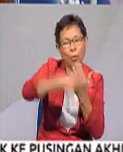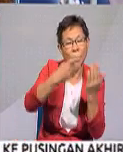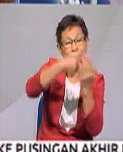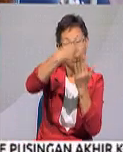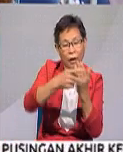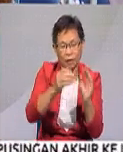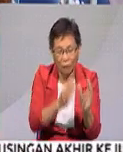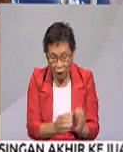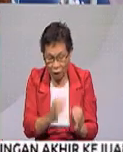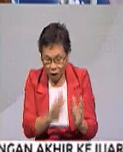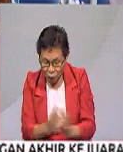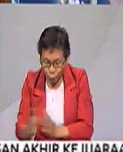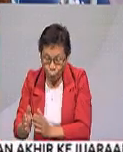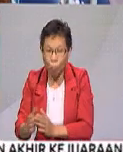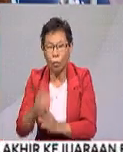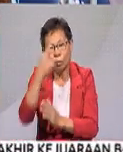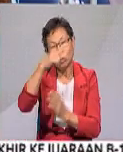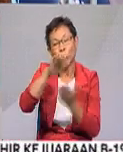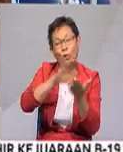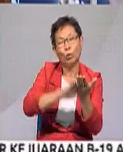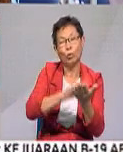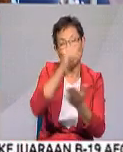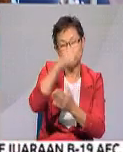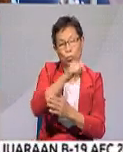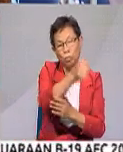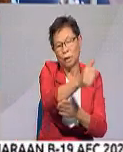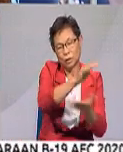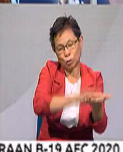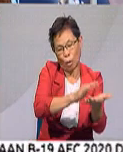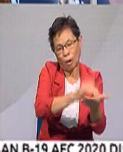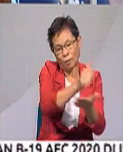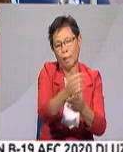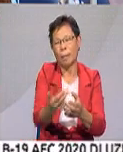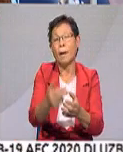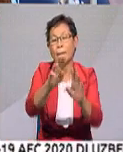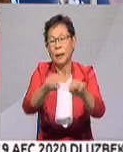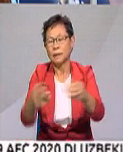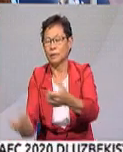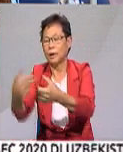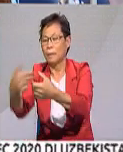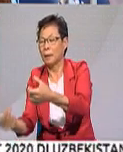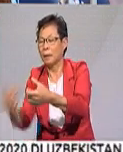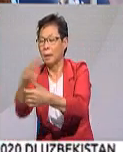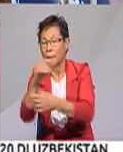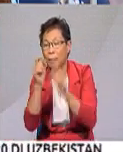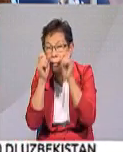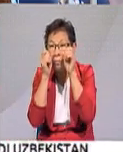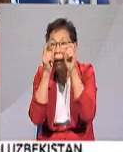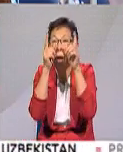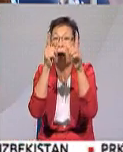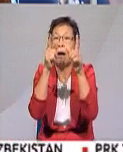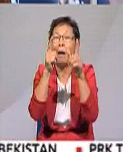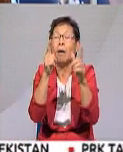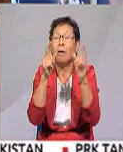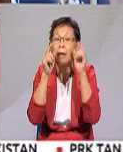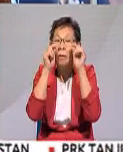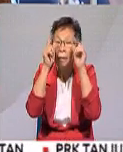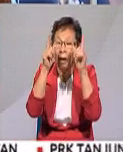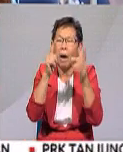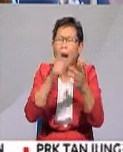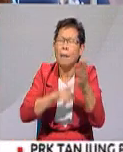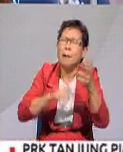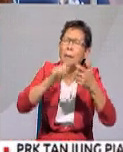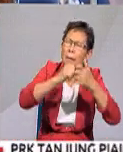Antara lain ialah untuk pihak sekolah itu sendiri melibatkan pelajar-pelajar memahami apa isu